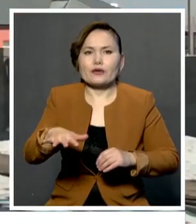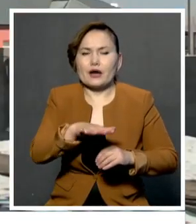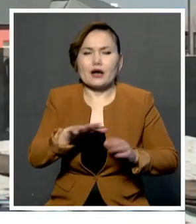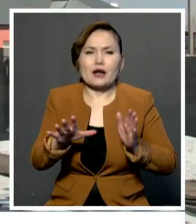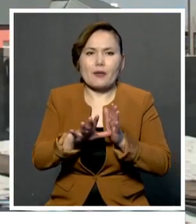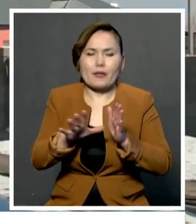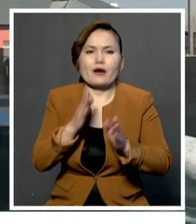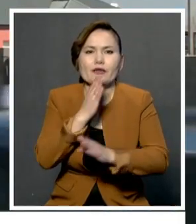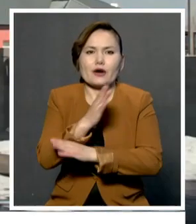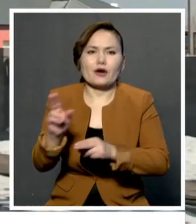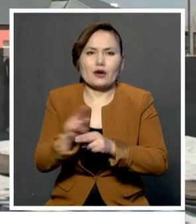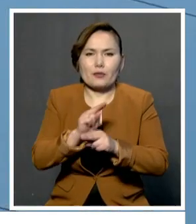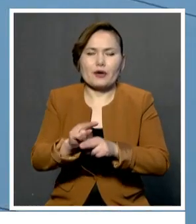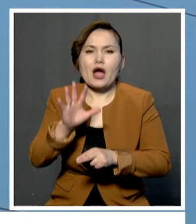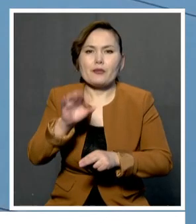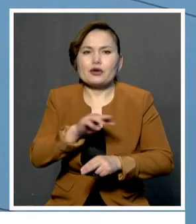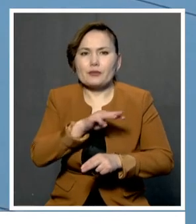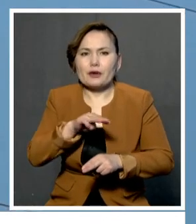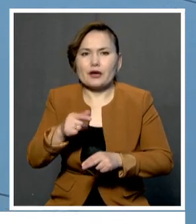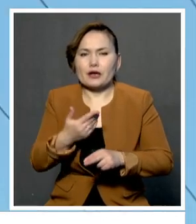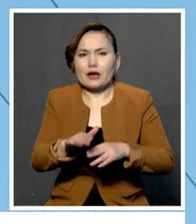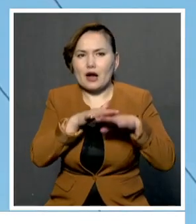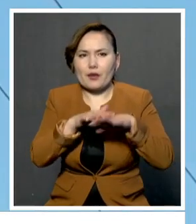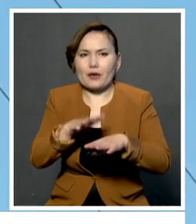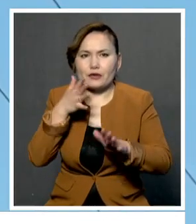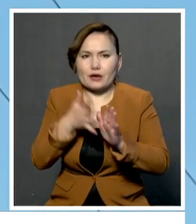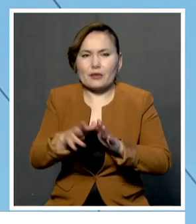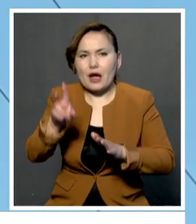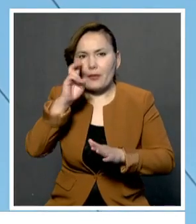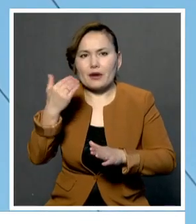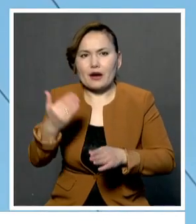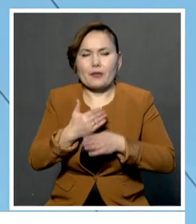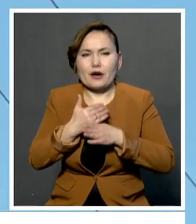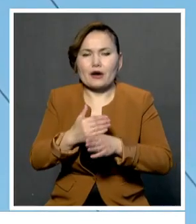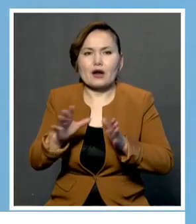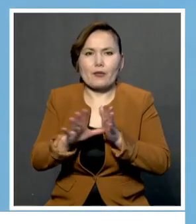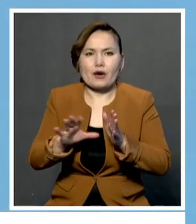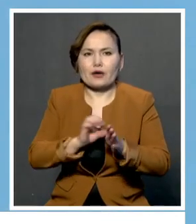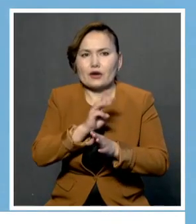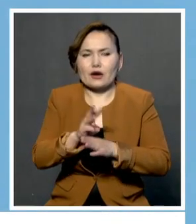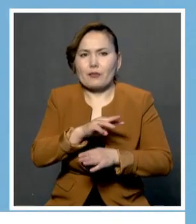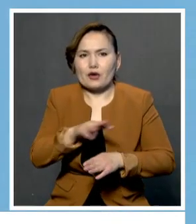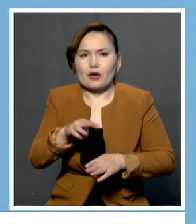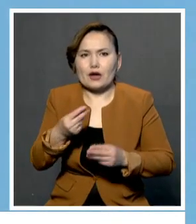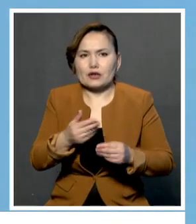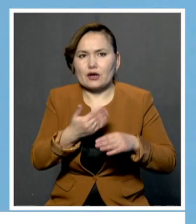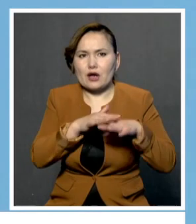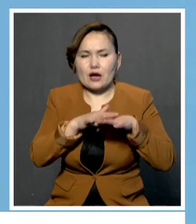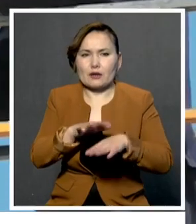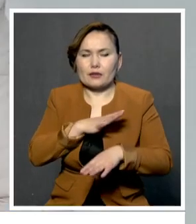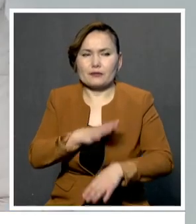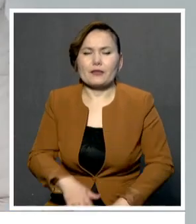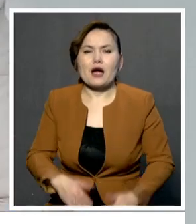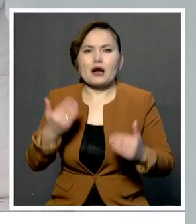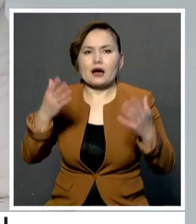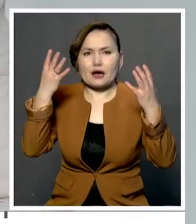тиесілі бағандарды қалпына келтіруге 500 миллион теңгедей қаражат жұмсалса, мемлекет тарапынан жарықшам реттеуге миллиондаған қаражат бөлінген. Қазір